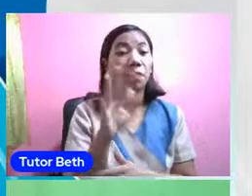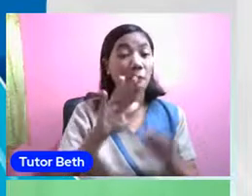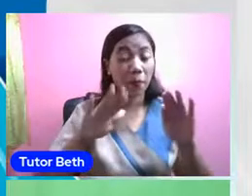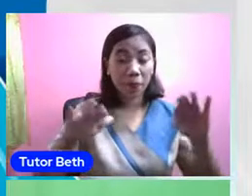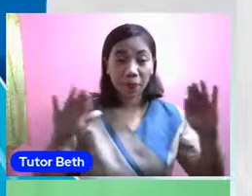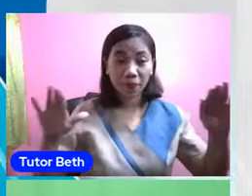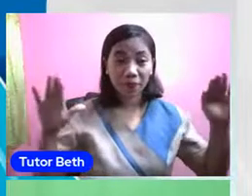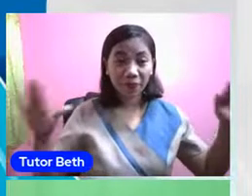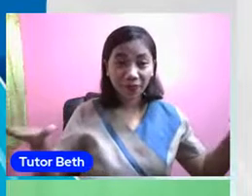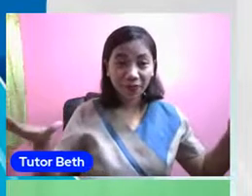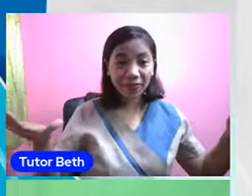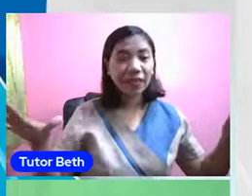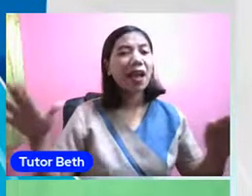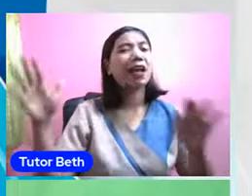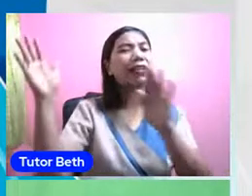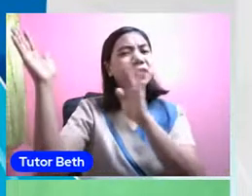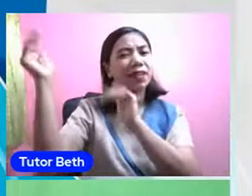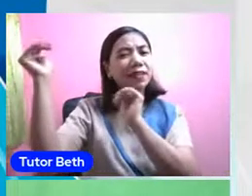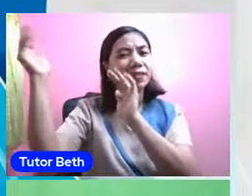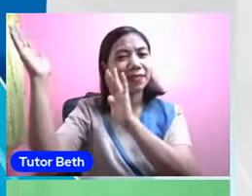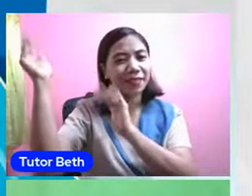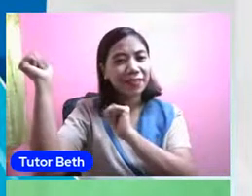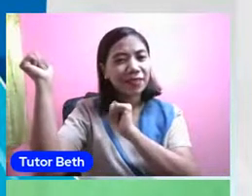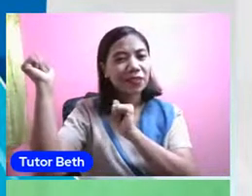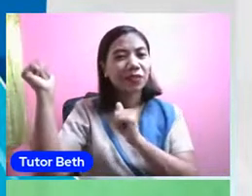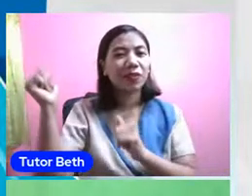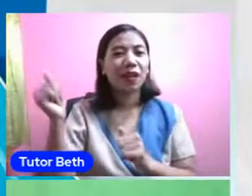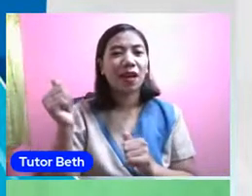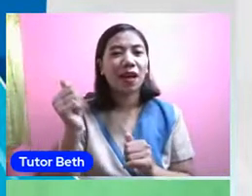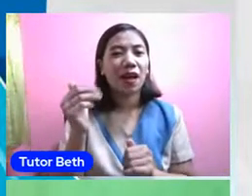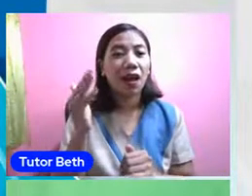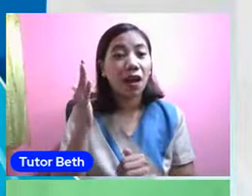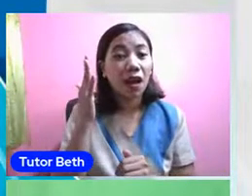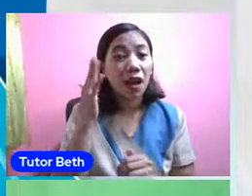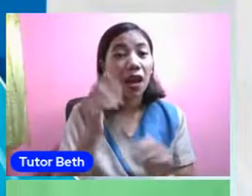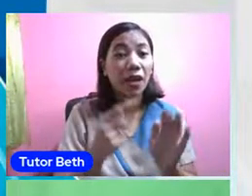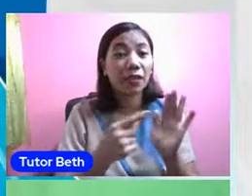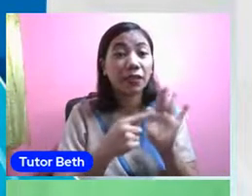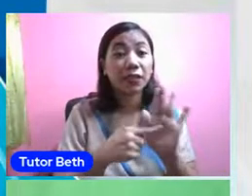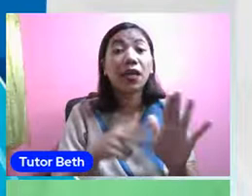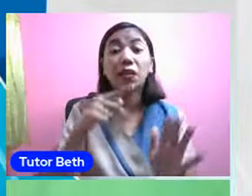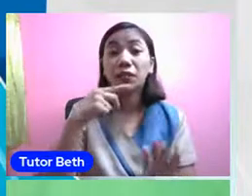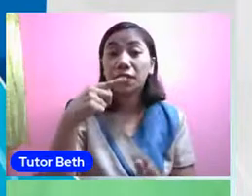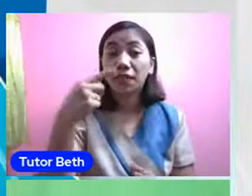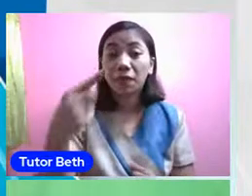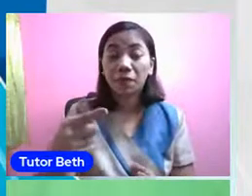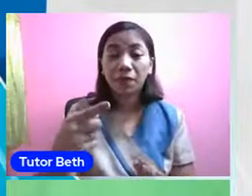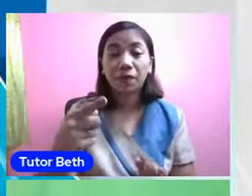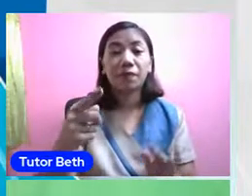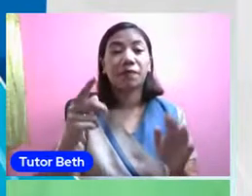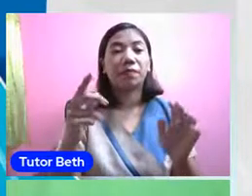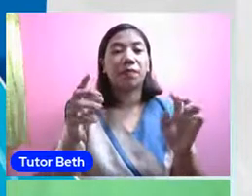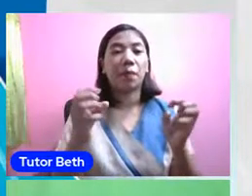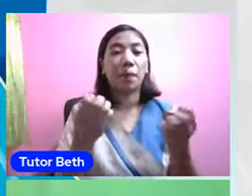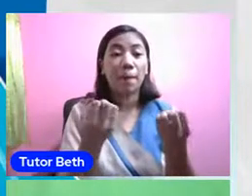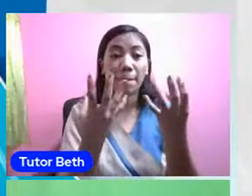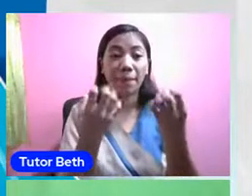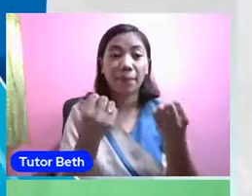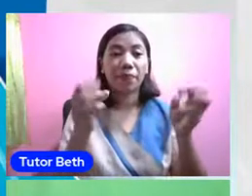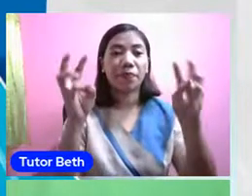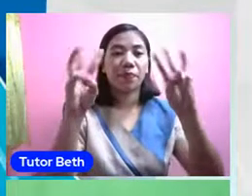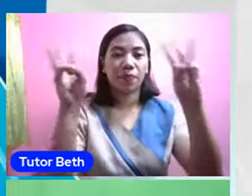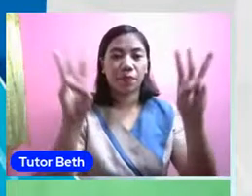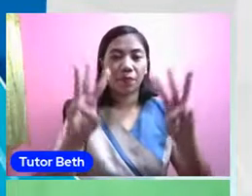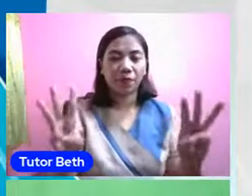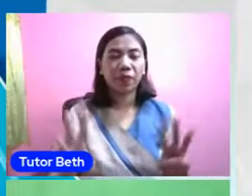ikaw ay inaasahang natutukoy. Okay. Natutukoy mo ang mga panahon at